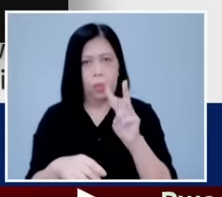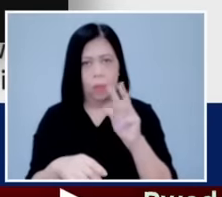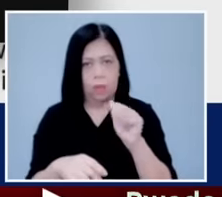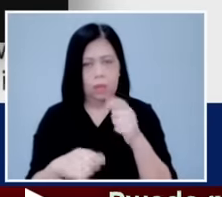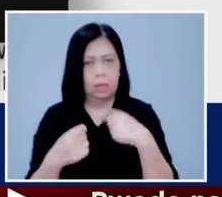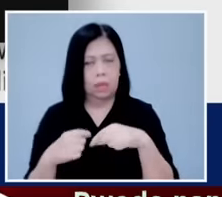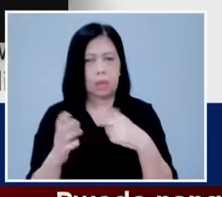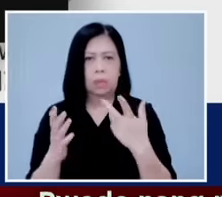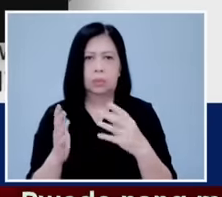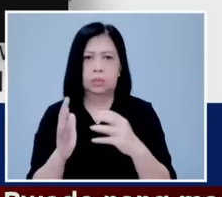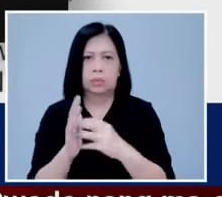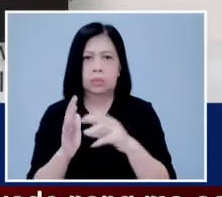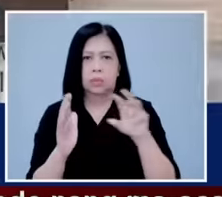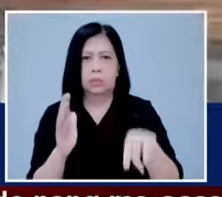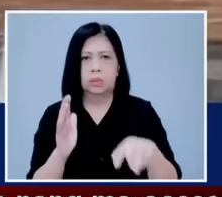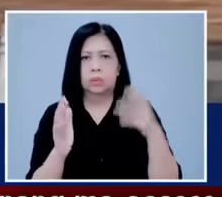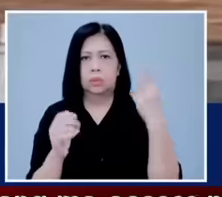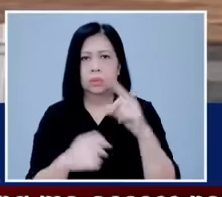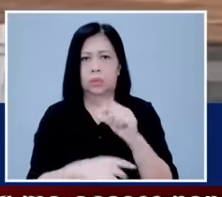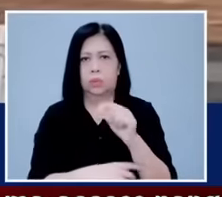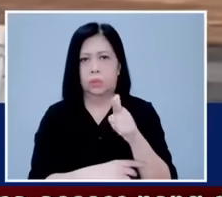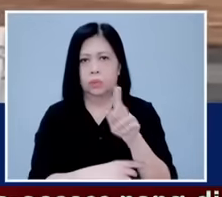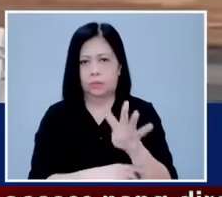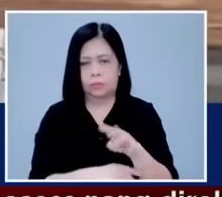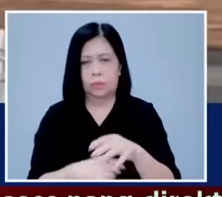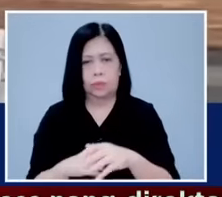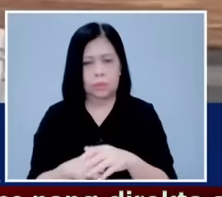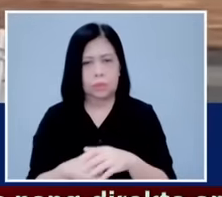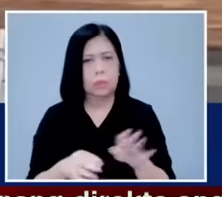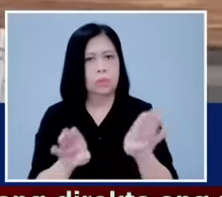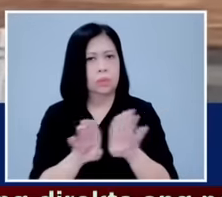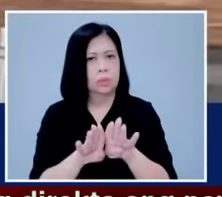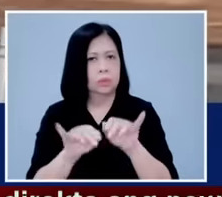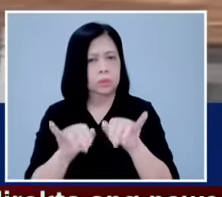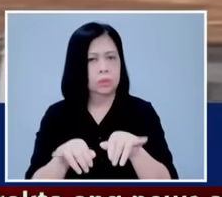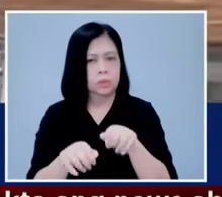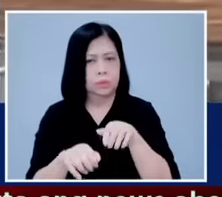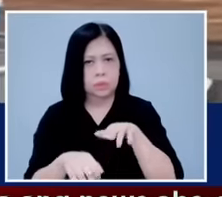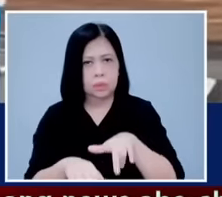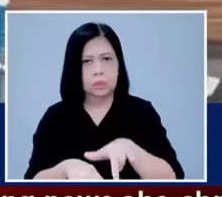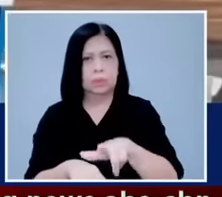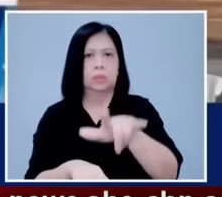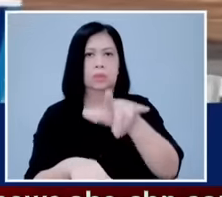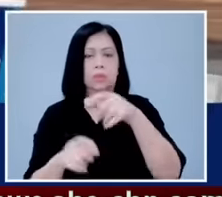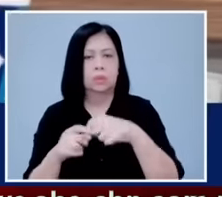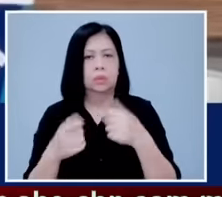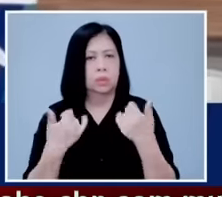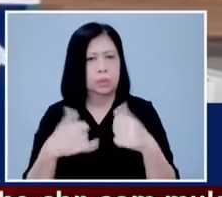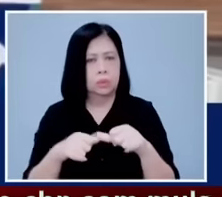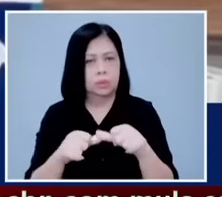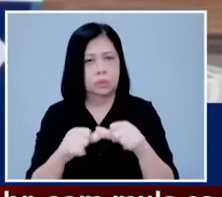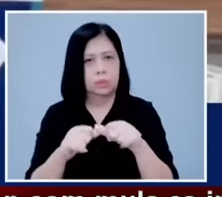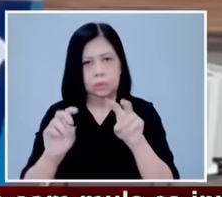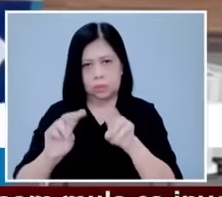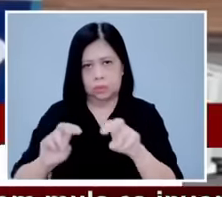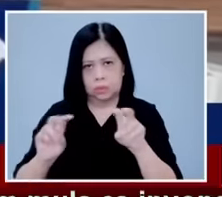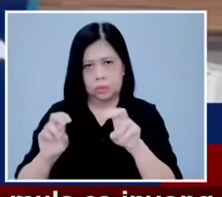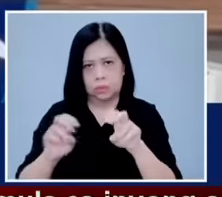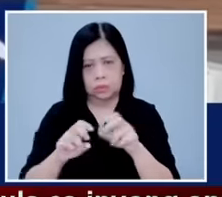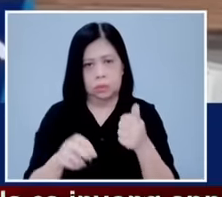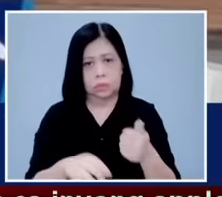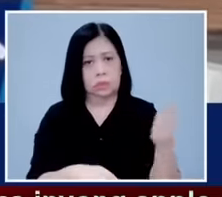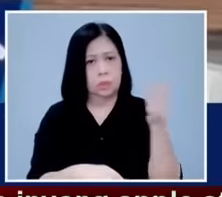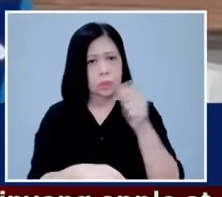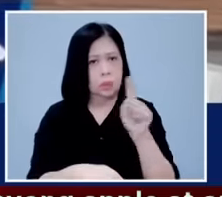ikalawang araw ng 2024. Nananatiling nakasara ang runway ng Haneda Airport habang patuloy na iniimbestigahan ng mga otoridad